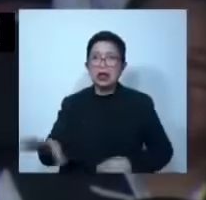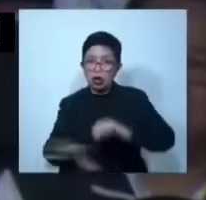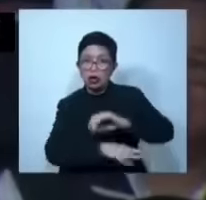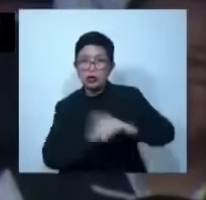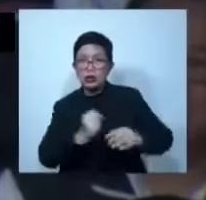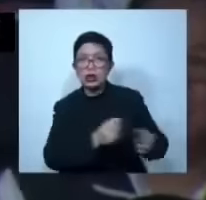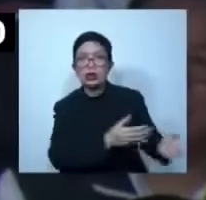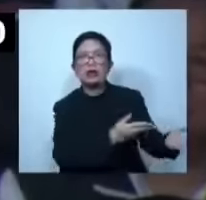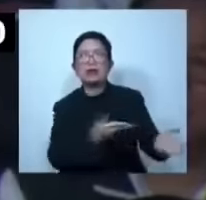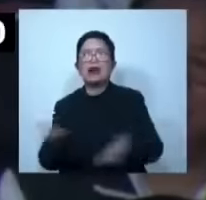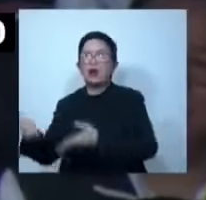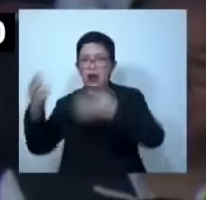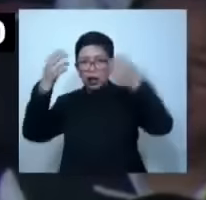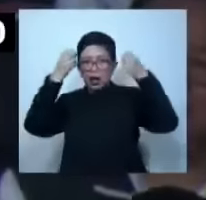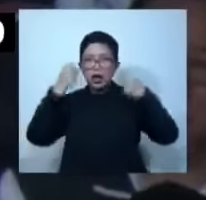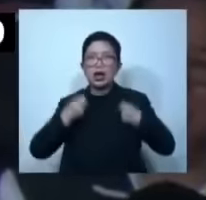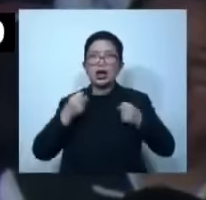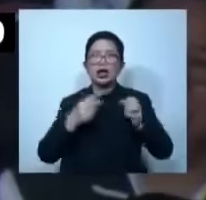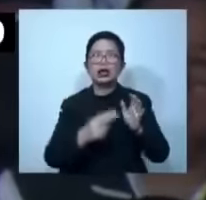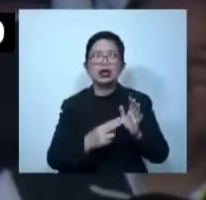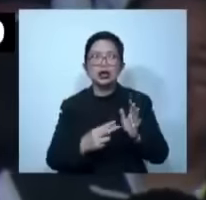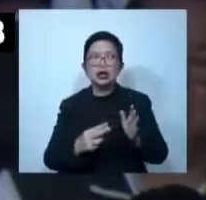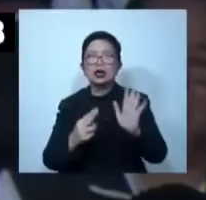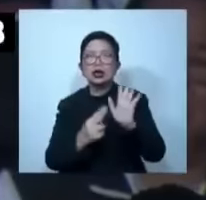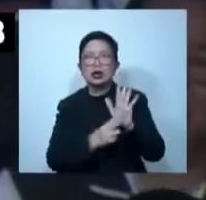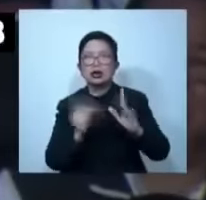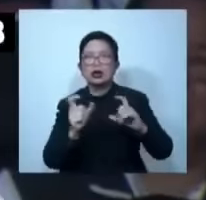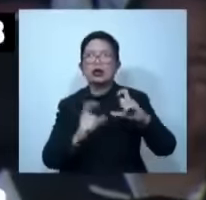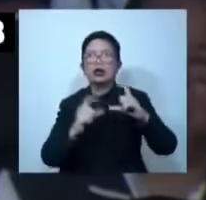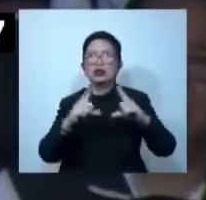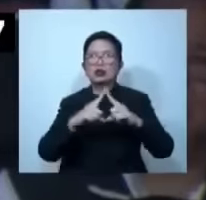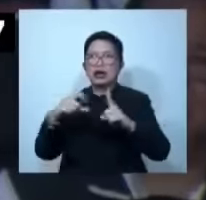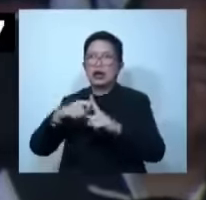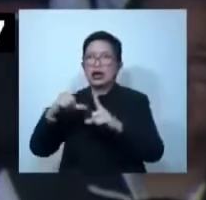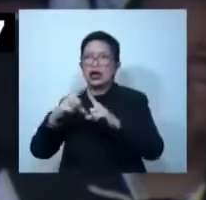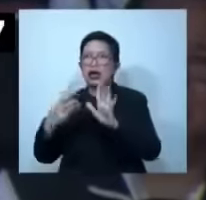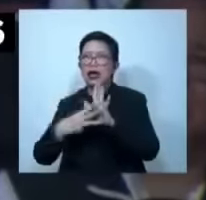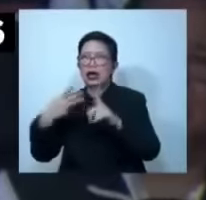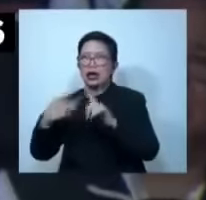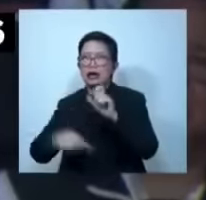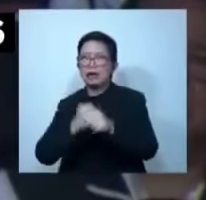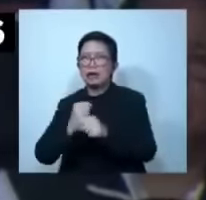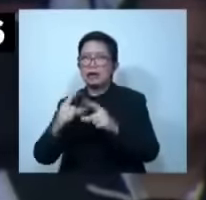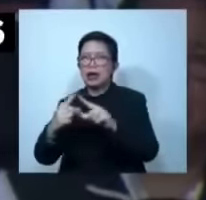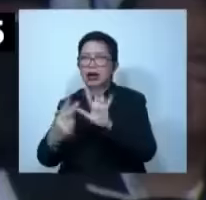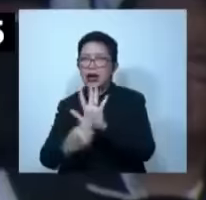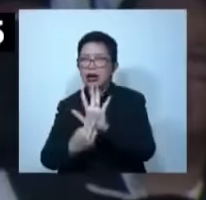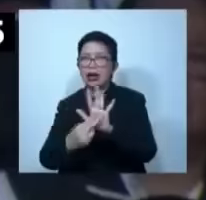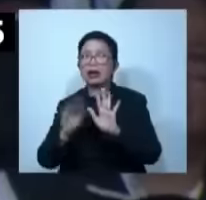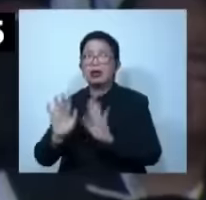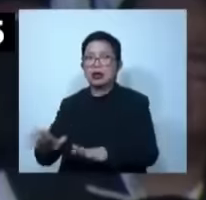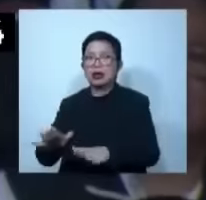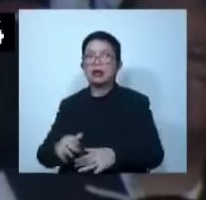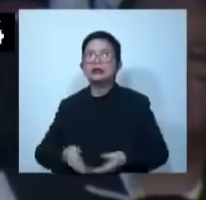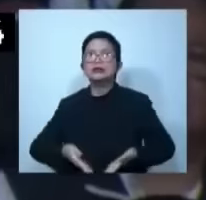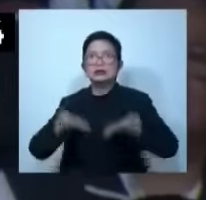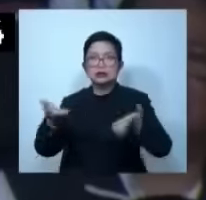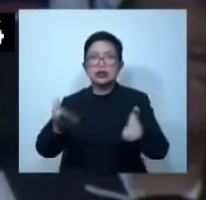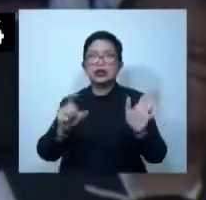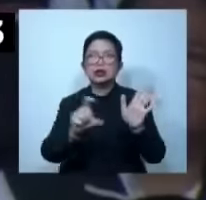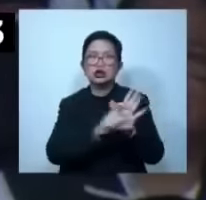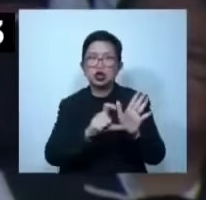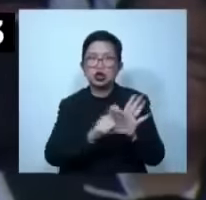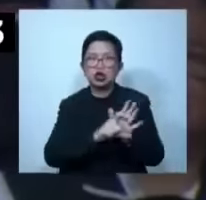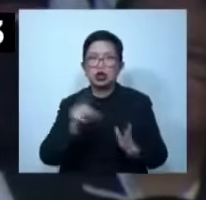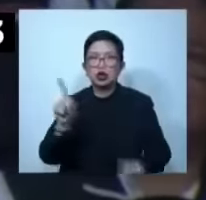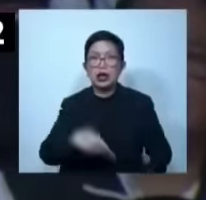bisa punya efek jera bahwa ini tidak main-main. Namun yang perlu diberikan adalah contoh dari